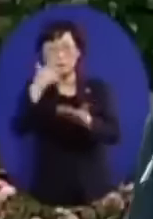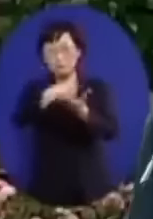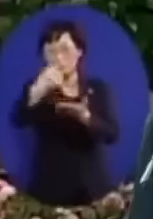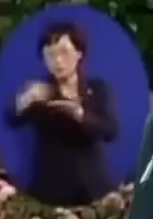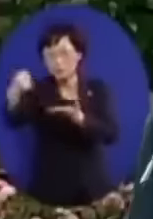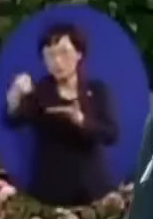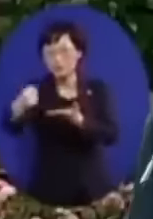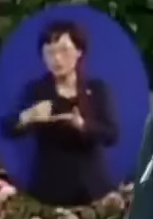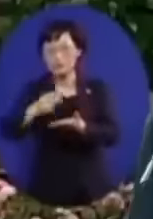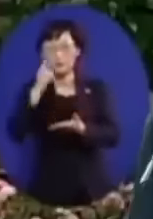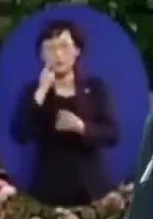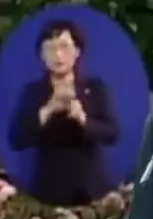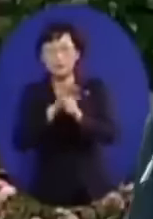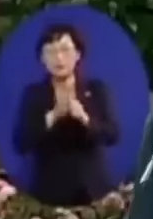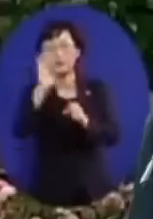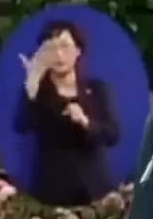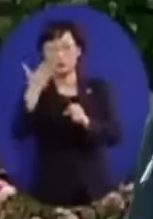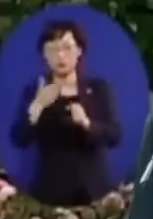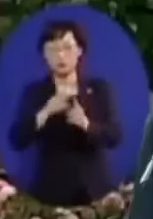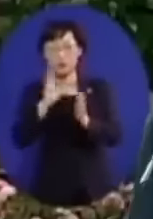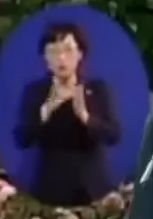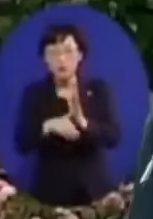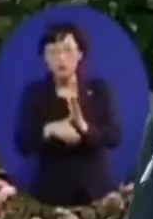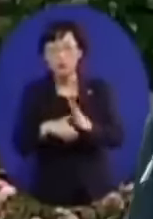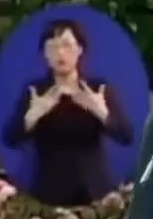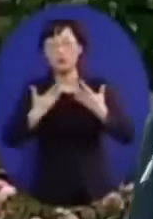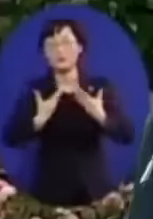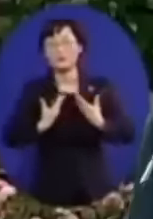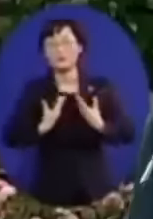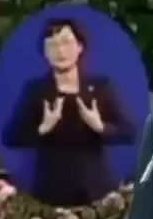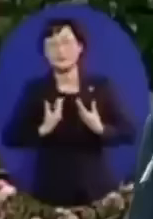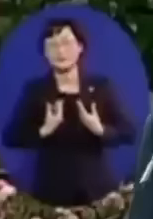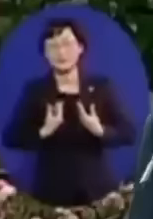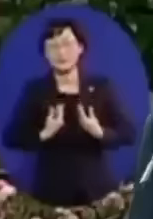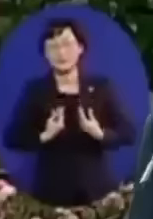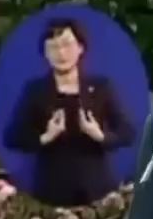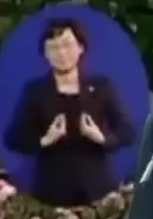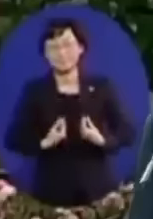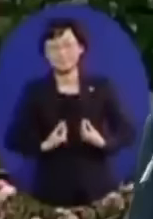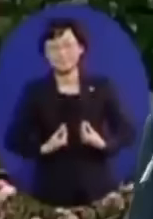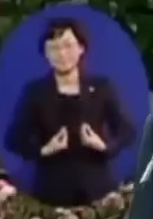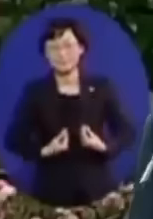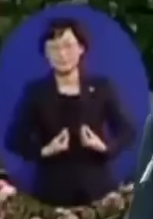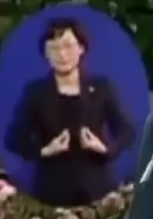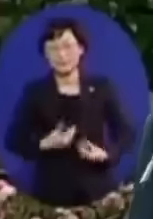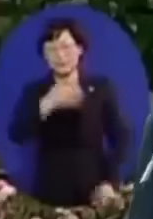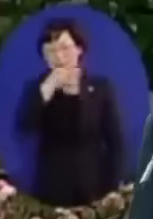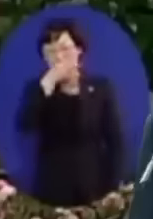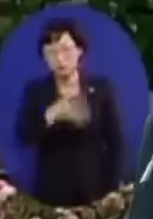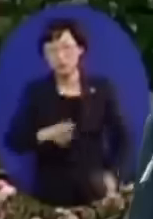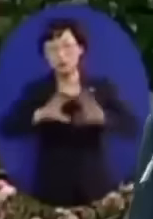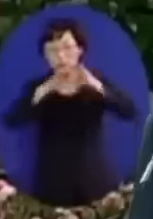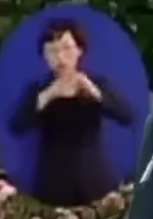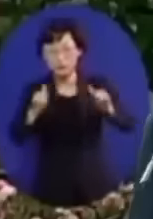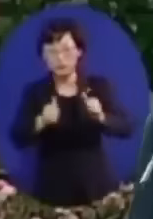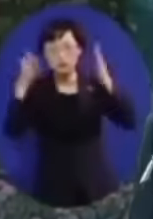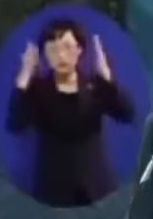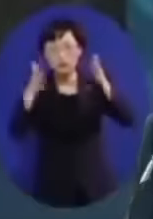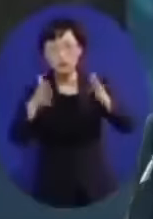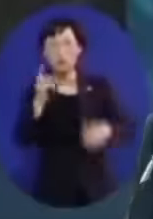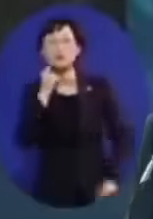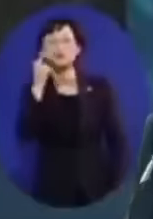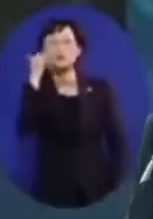처지에 있게 되는 것입니다. 그때 절망하고 혀덕이는 국민들을 향해서 그룬트비 목사가